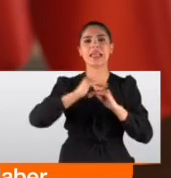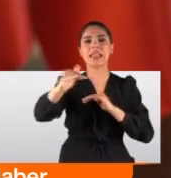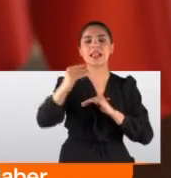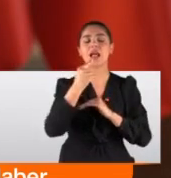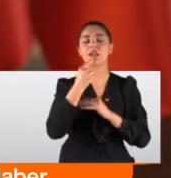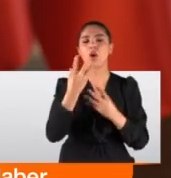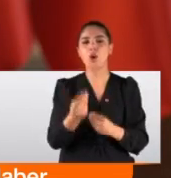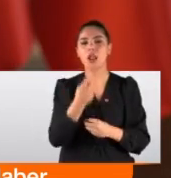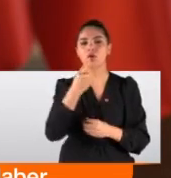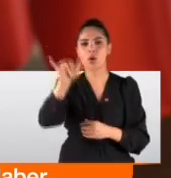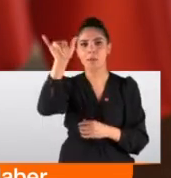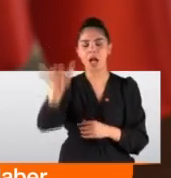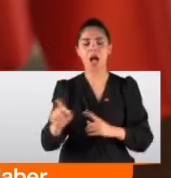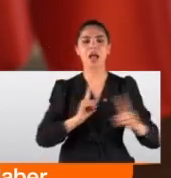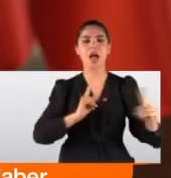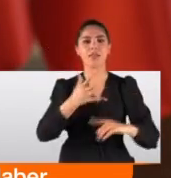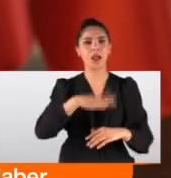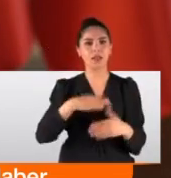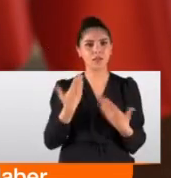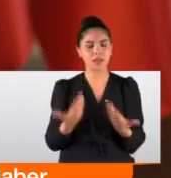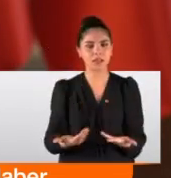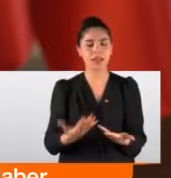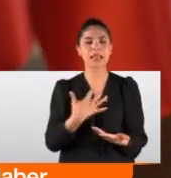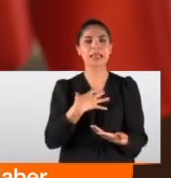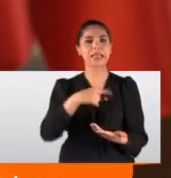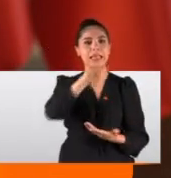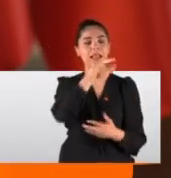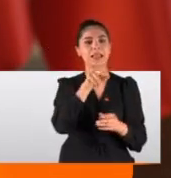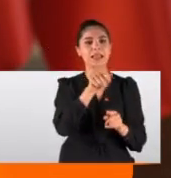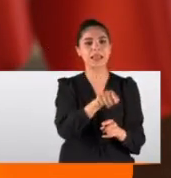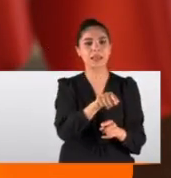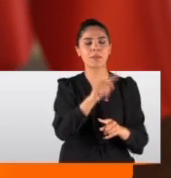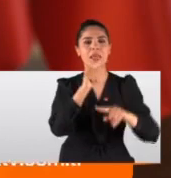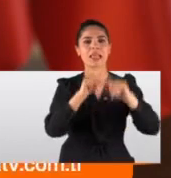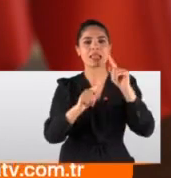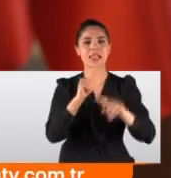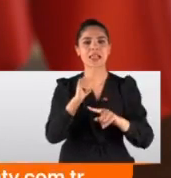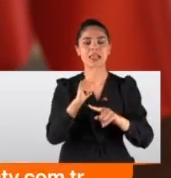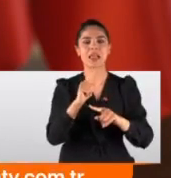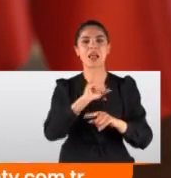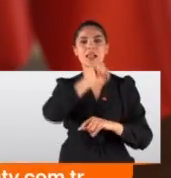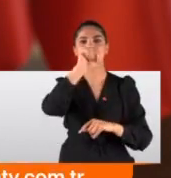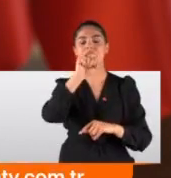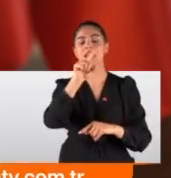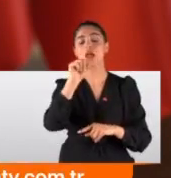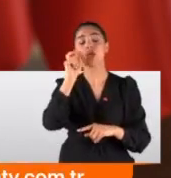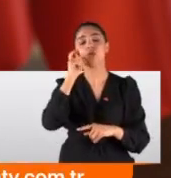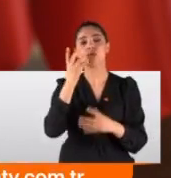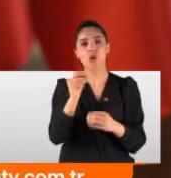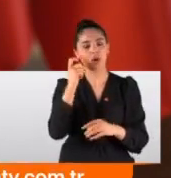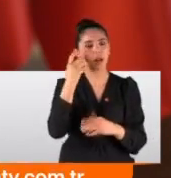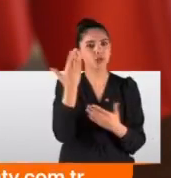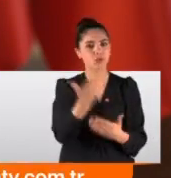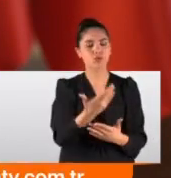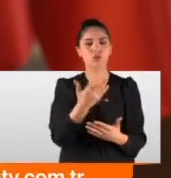getirdiğimiz hak ve adalet taleplerini kendilerininki gibi siyasi riyakarlık olarak görenler,